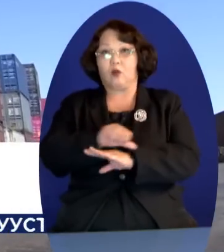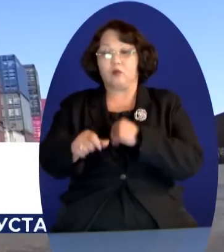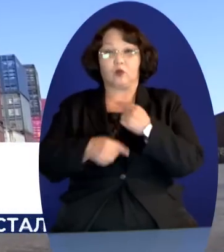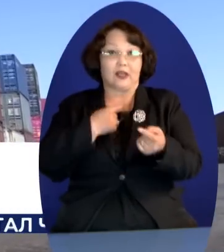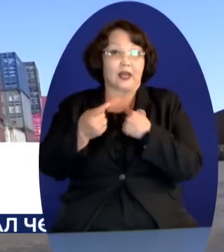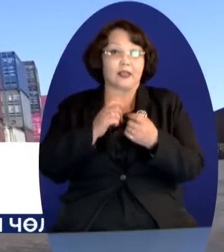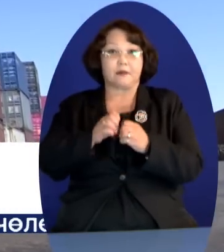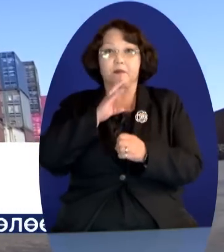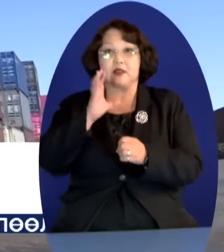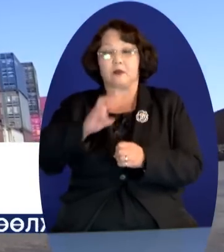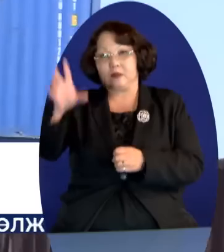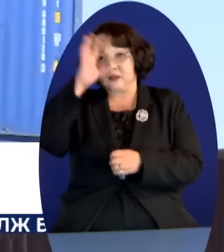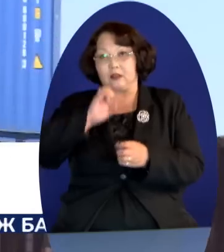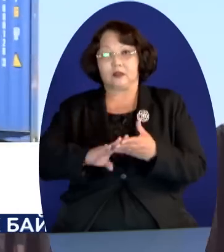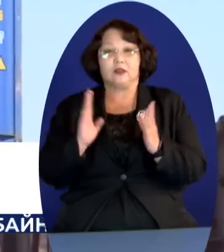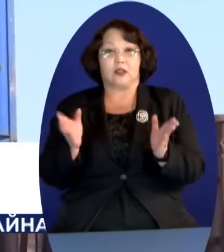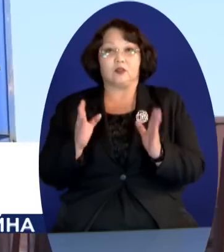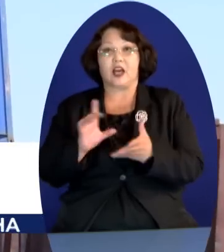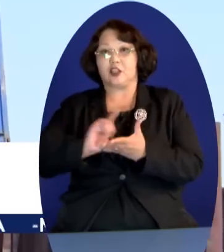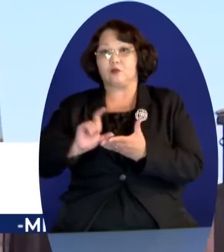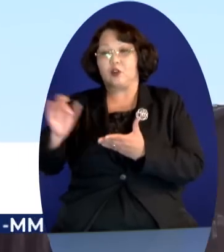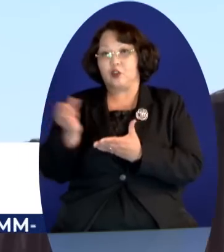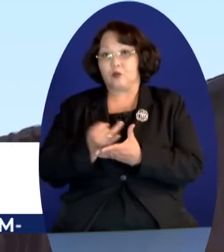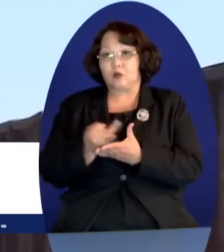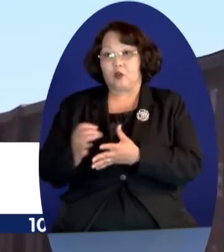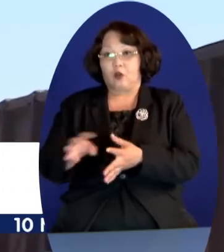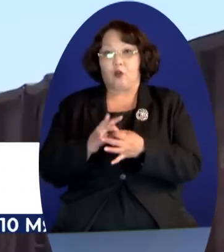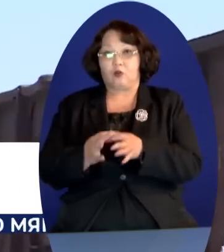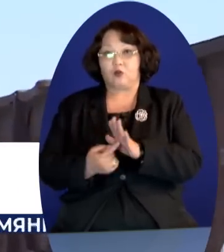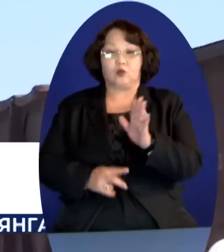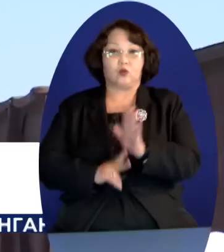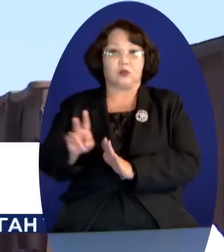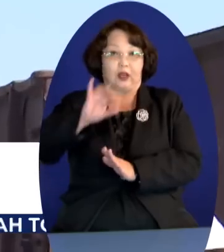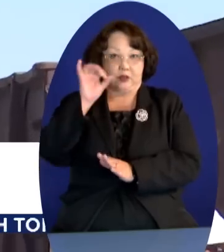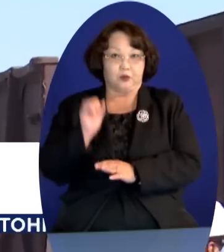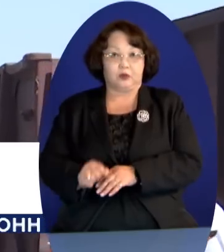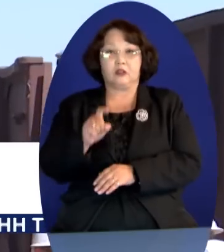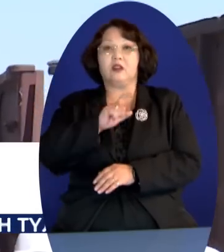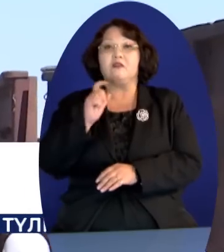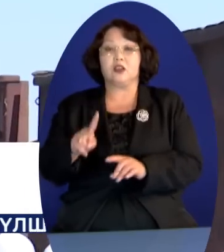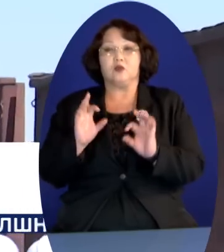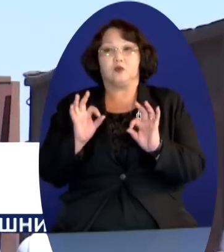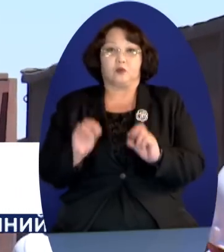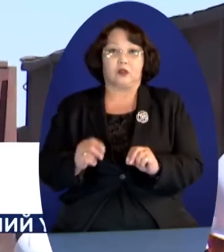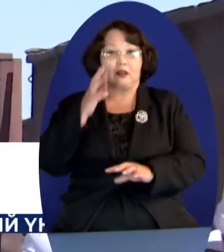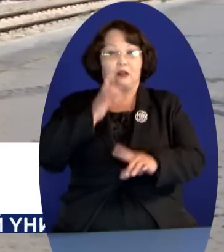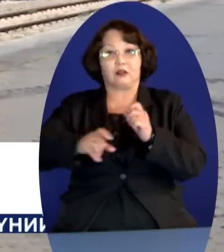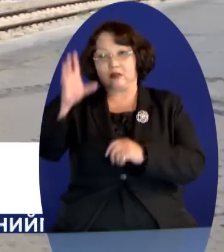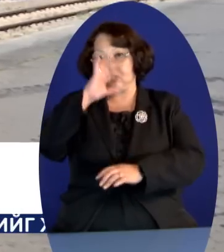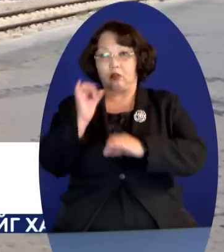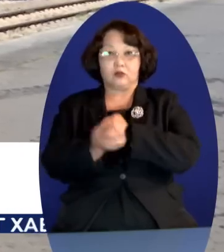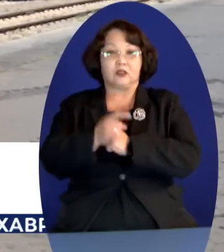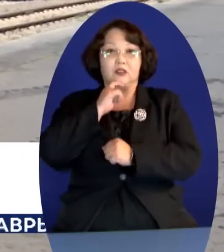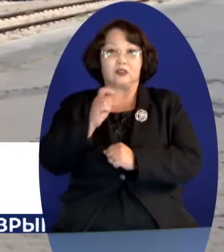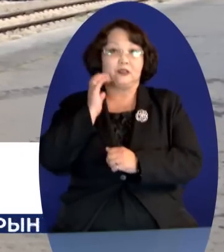усныг салбарын сайдын танилцууллаа. Экспорт импортын сувгт үүссэн асуудал харьцангуй хэвийн түвшинд ирснийг гадаад харилцааны сайд онцолж,